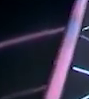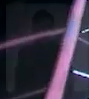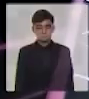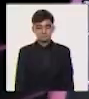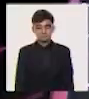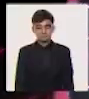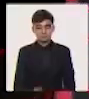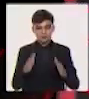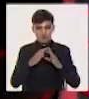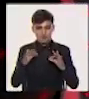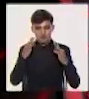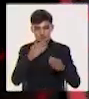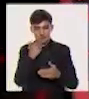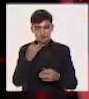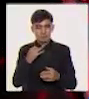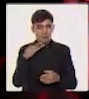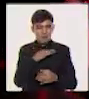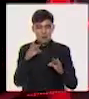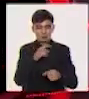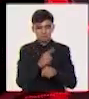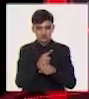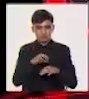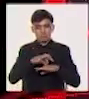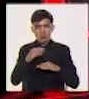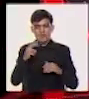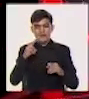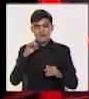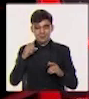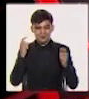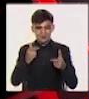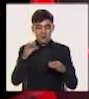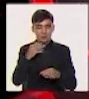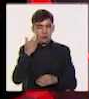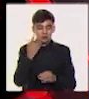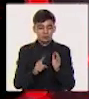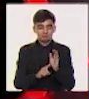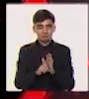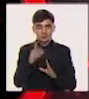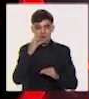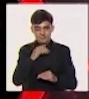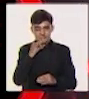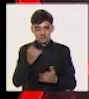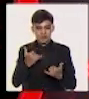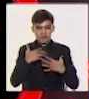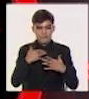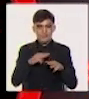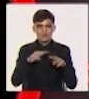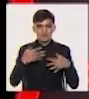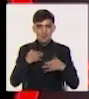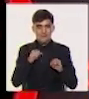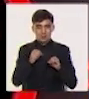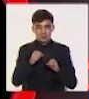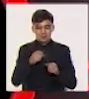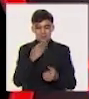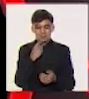үйден шығармай көп нысанды жауып тастайтын қатан карантин қандай жағдайда енгізілетінін бүгін Денсаулық сақтау министрлігінің